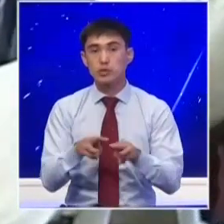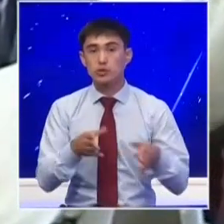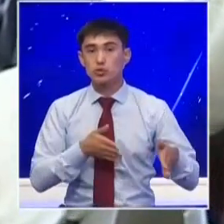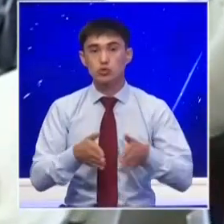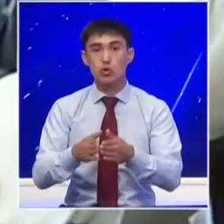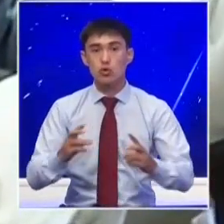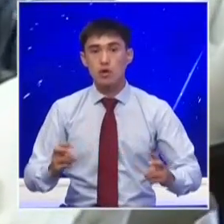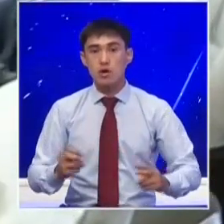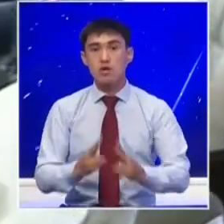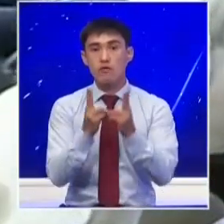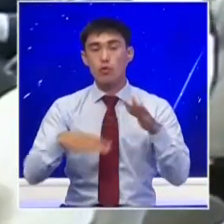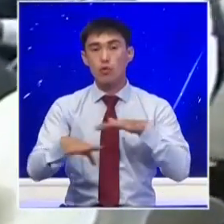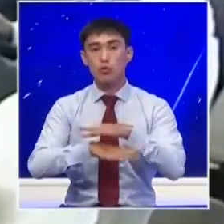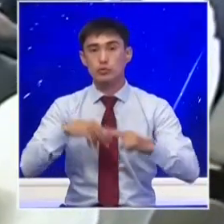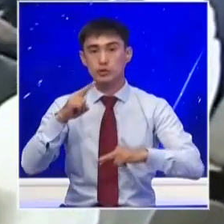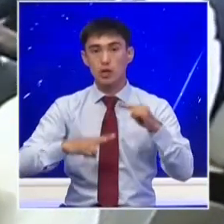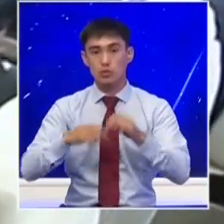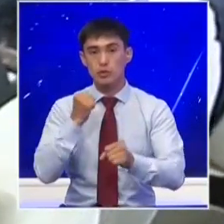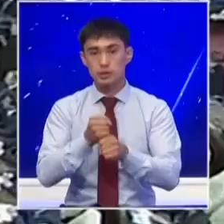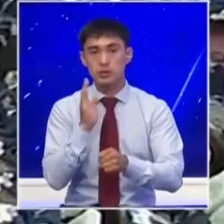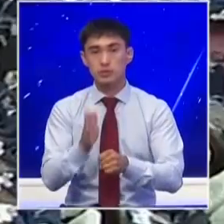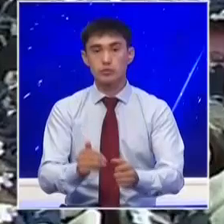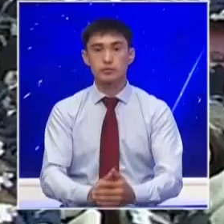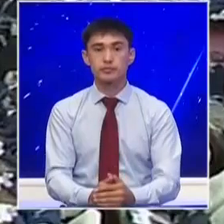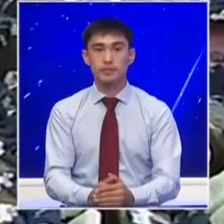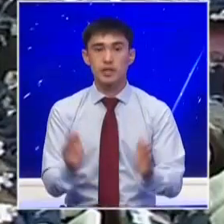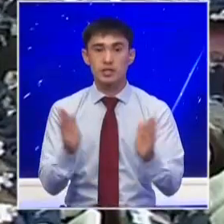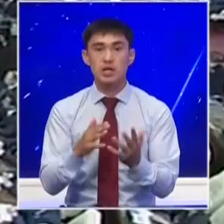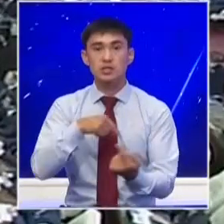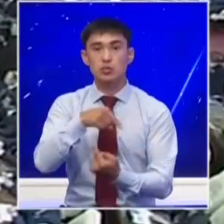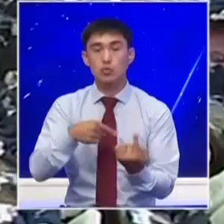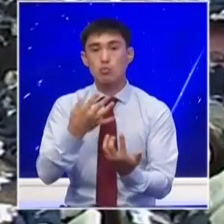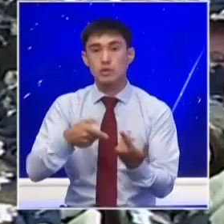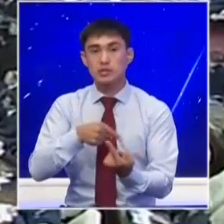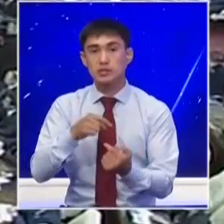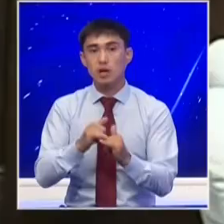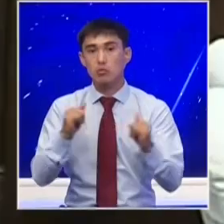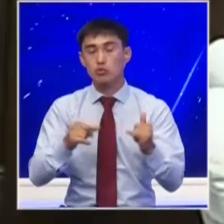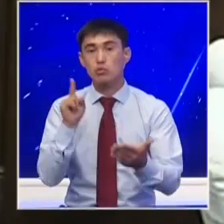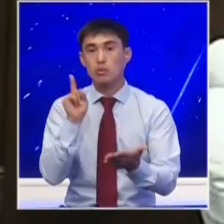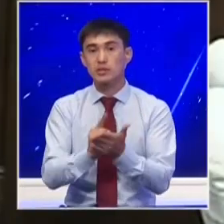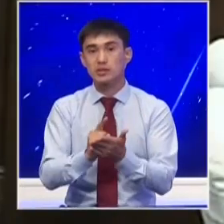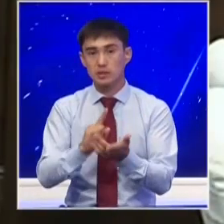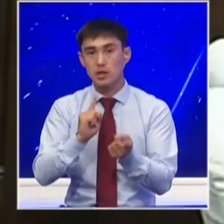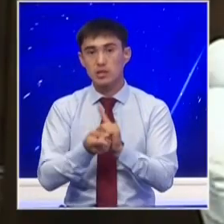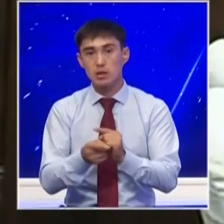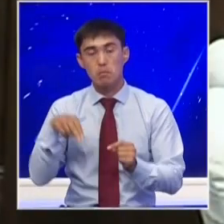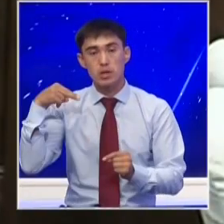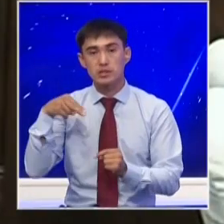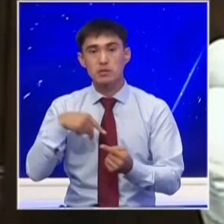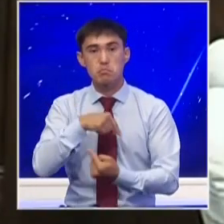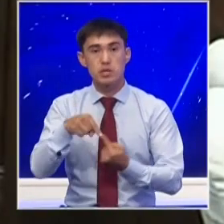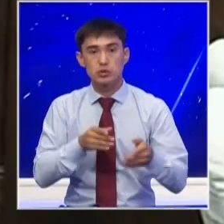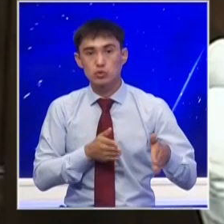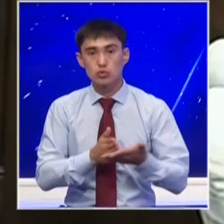yol infrastrukturunun salımen de aynalasadı. Şağın және орта бизнесті дамыту кешенді мақсатқа айналады. Президент